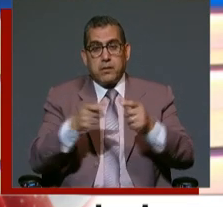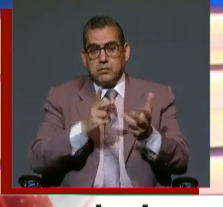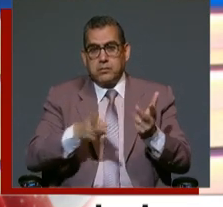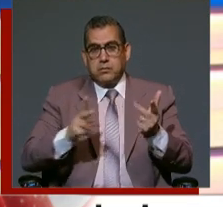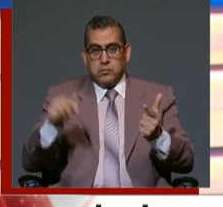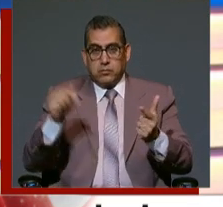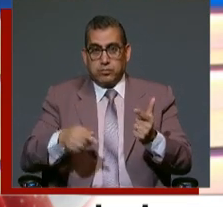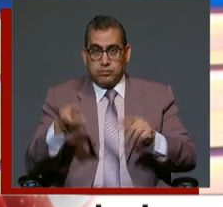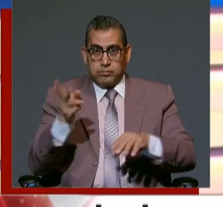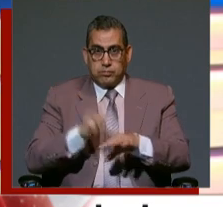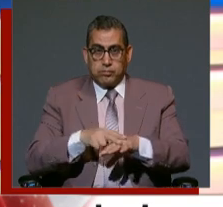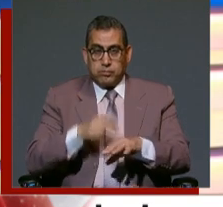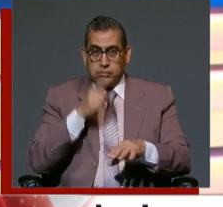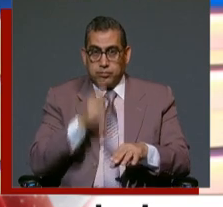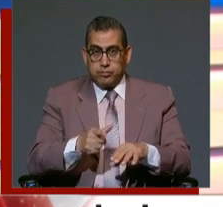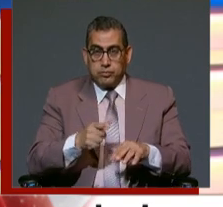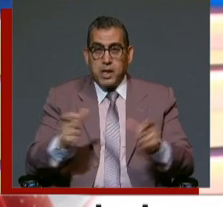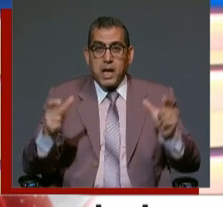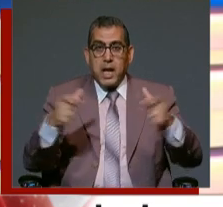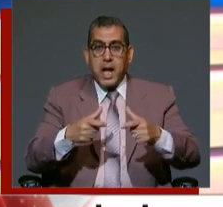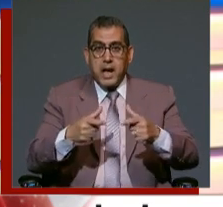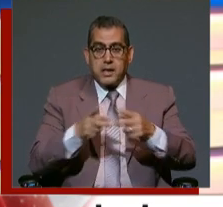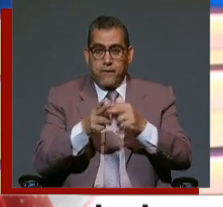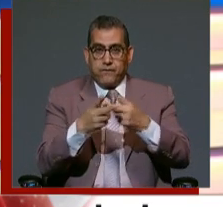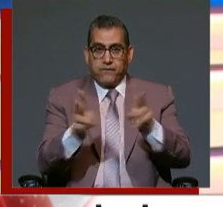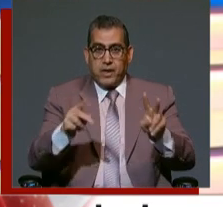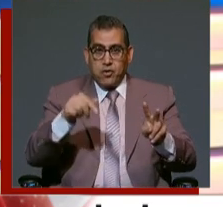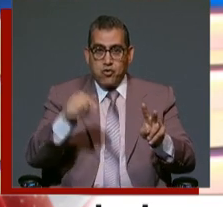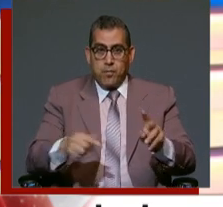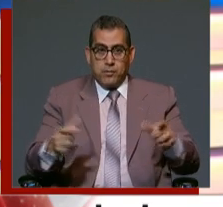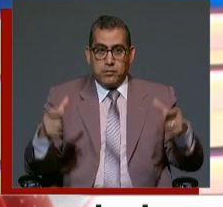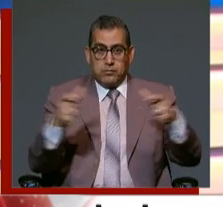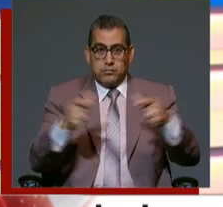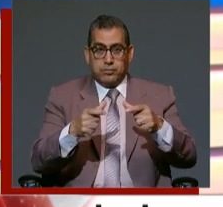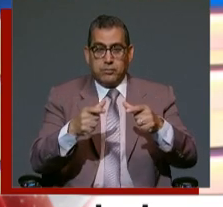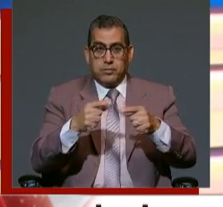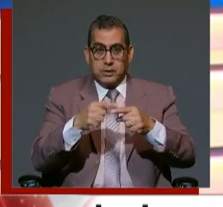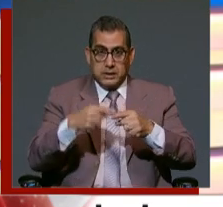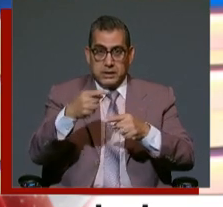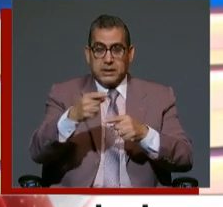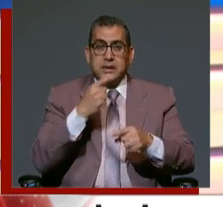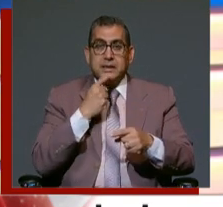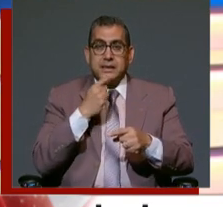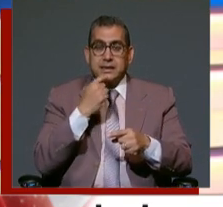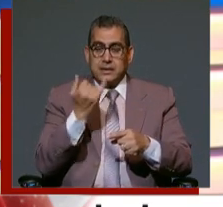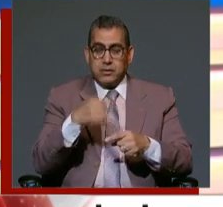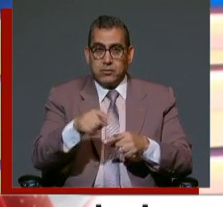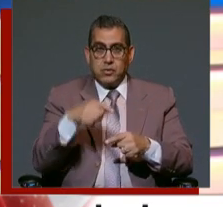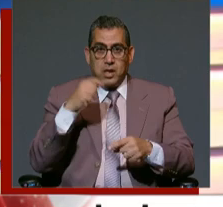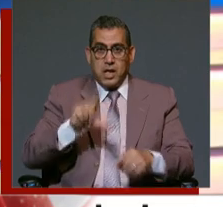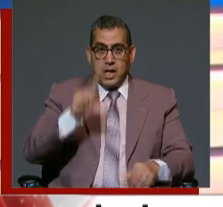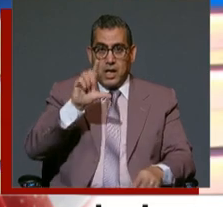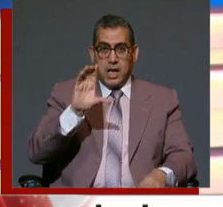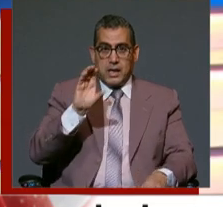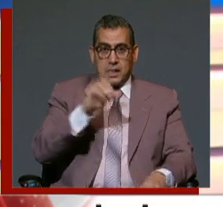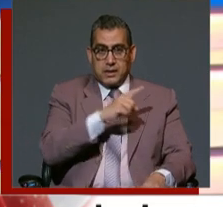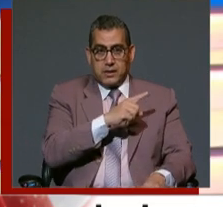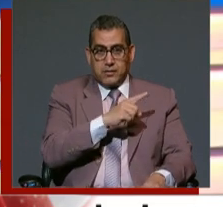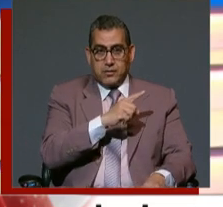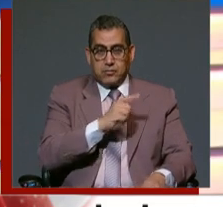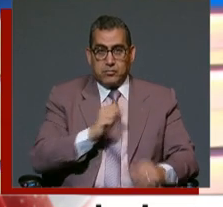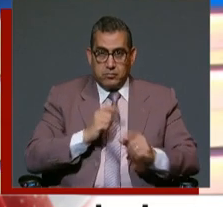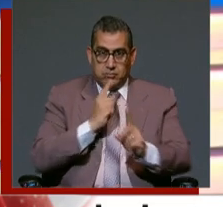هي الجلسة الافتتاحية التي ستعقد بعد قليل. الرئيس عبد الفتاح السيسي